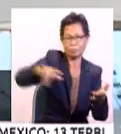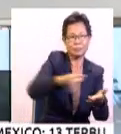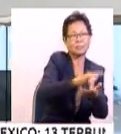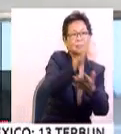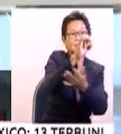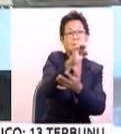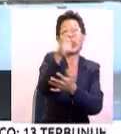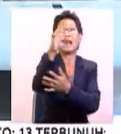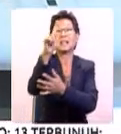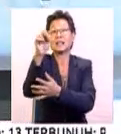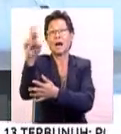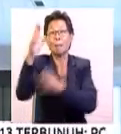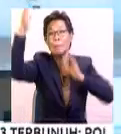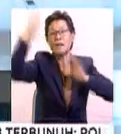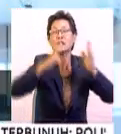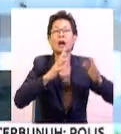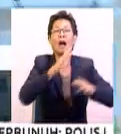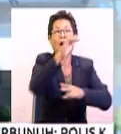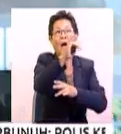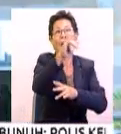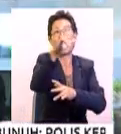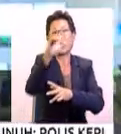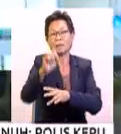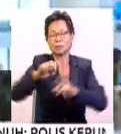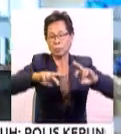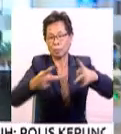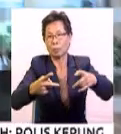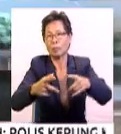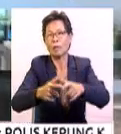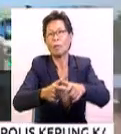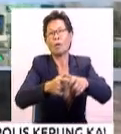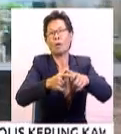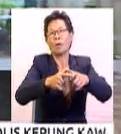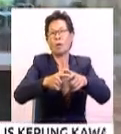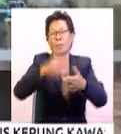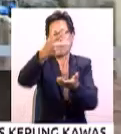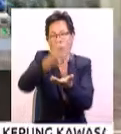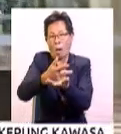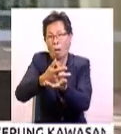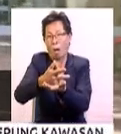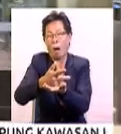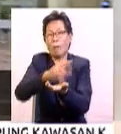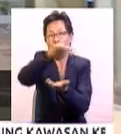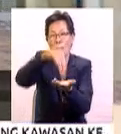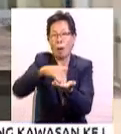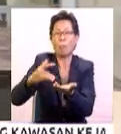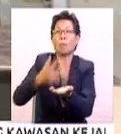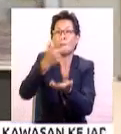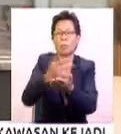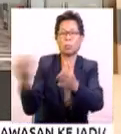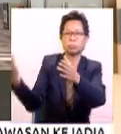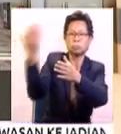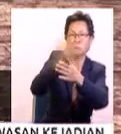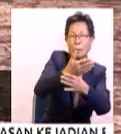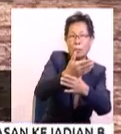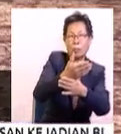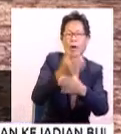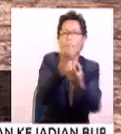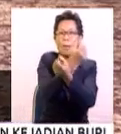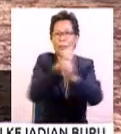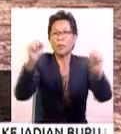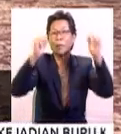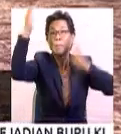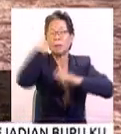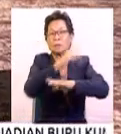Seletar. Malaysia menegaskan ILS akan menyebabkan perluasan had pelabuhan yang dianggap mencabul kedaulatan negara dan undang-undang